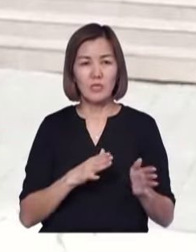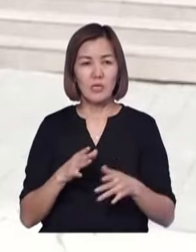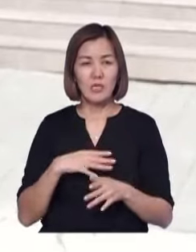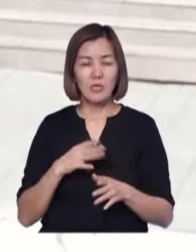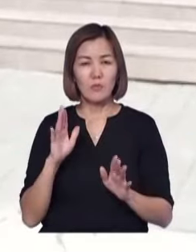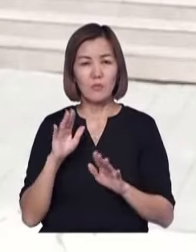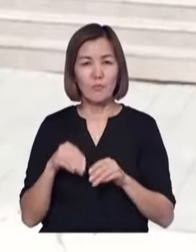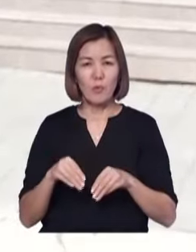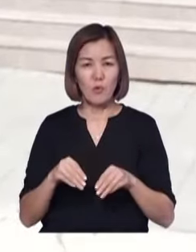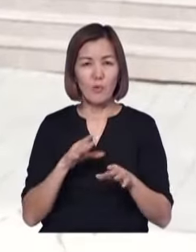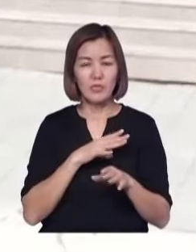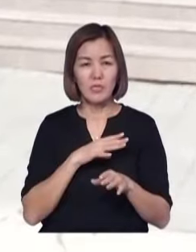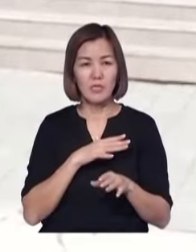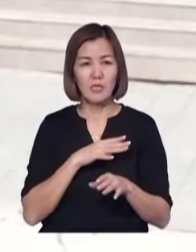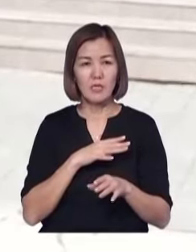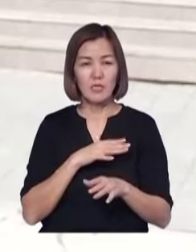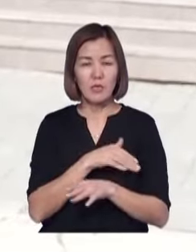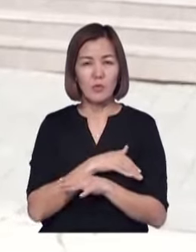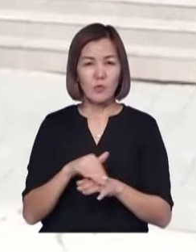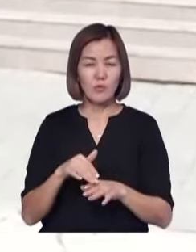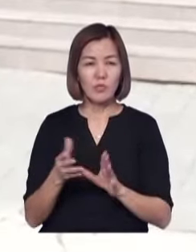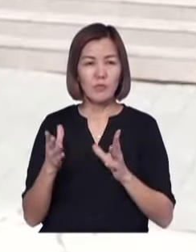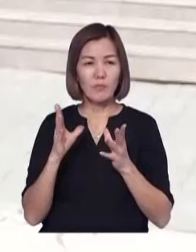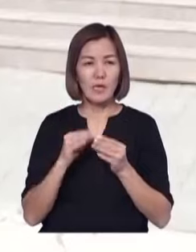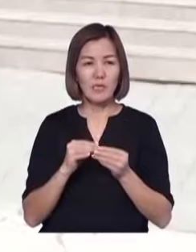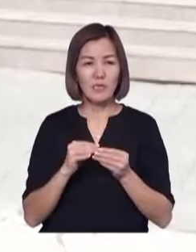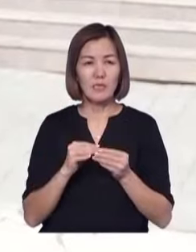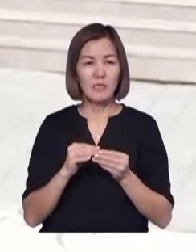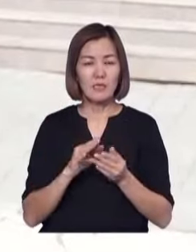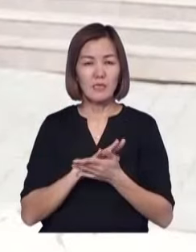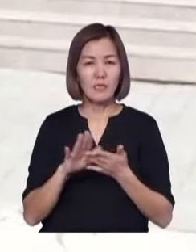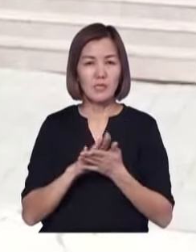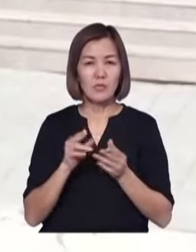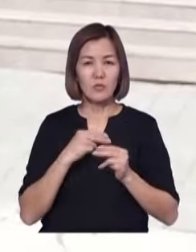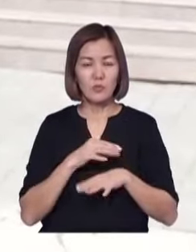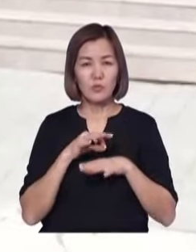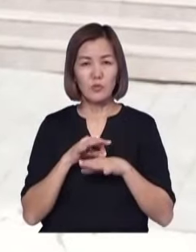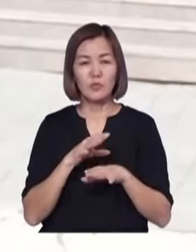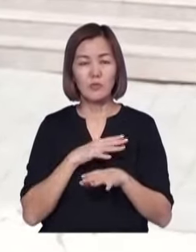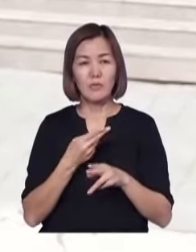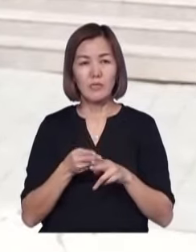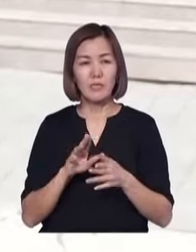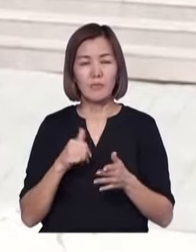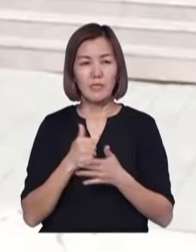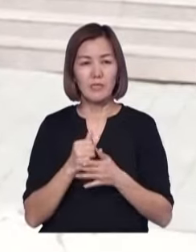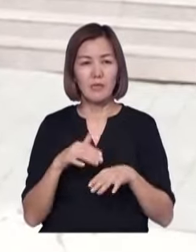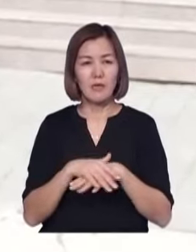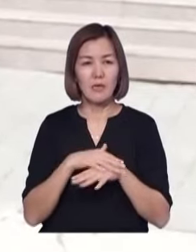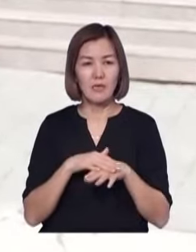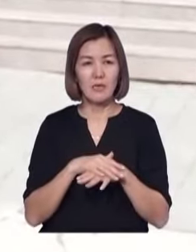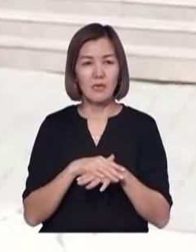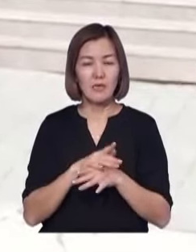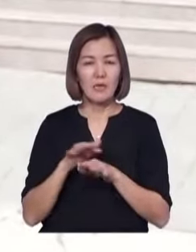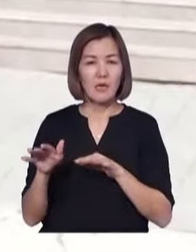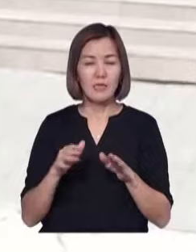бау-бақшалар, көші бойы, солардың бәрі бүгін тазалық жұмыстары жүргізіліп жатыр. Енді ең бастысы халық осы акцияны